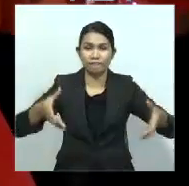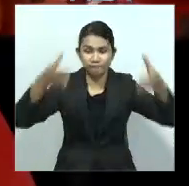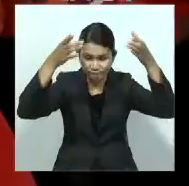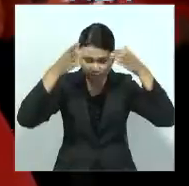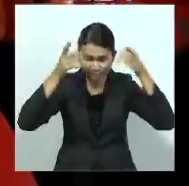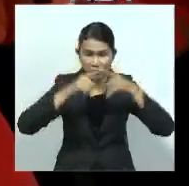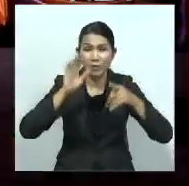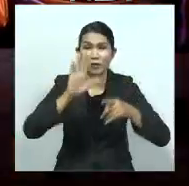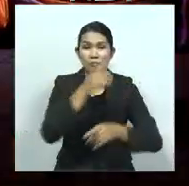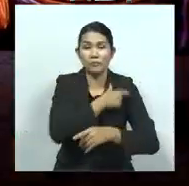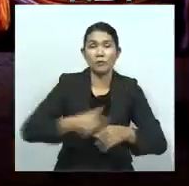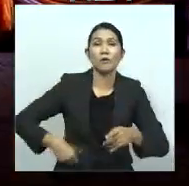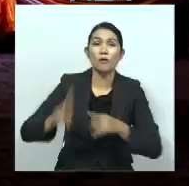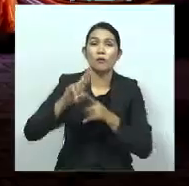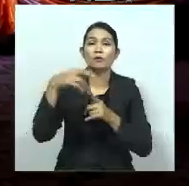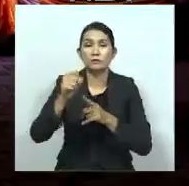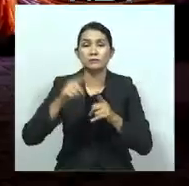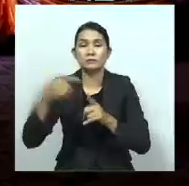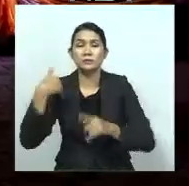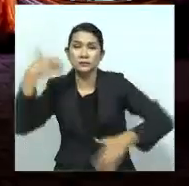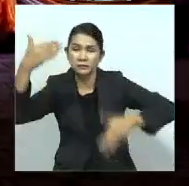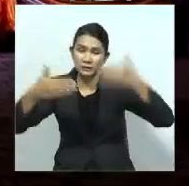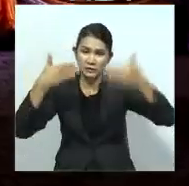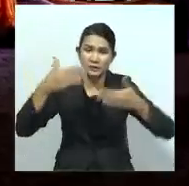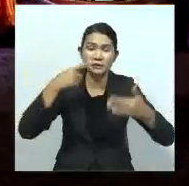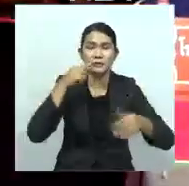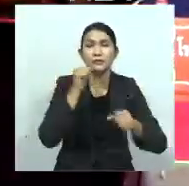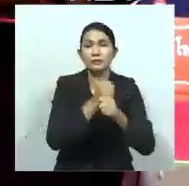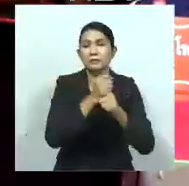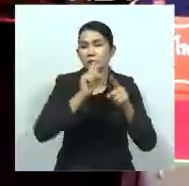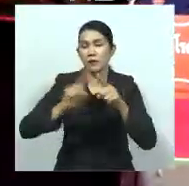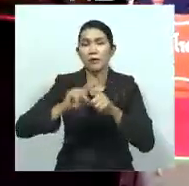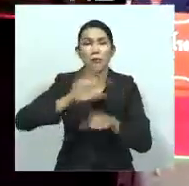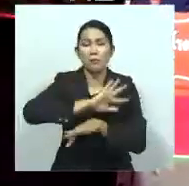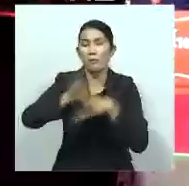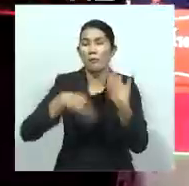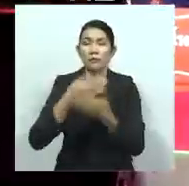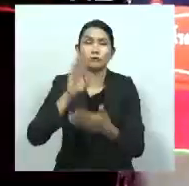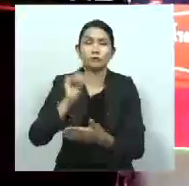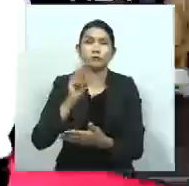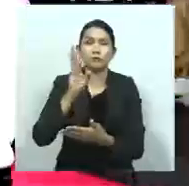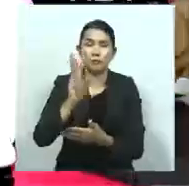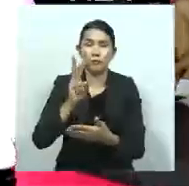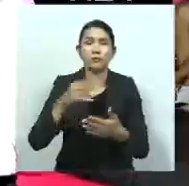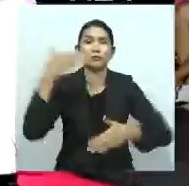เษกจังหวัดตราดก็มีการจัดแสดงมหรสพสมโภชทั้งสิ้น46ชุดการแสดงด้วยกันครับ